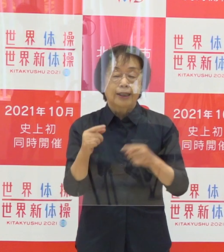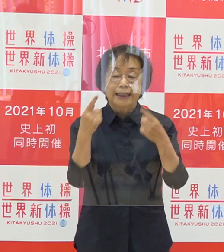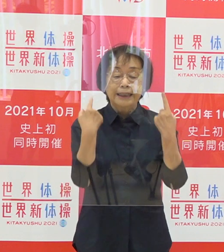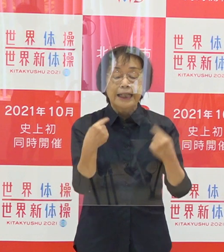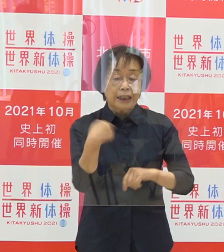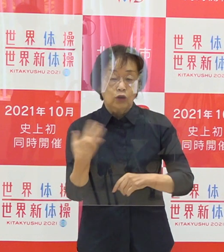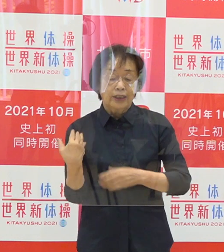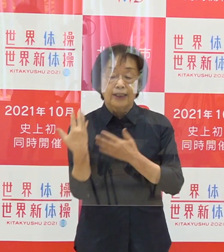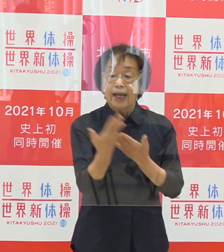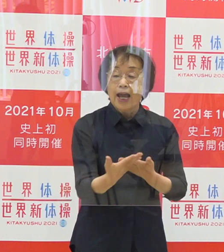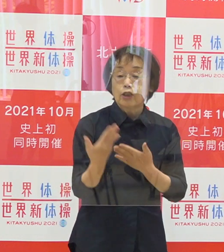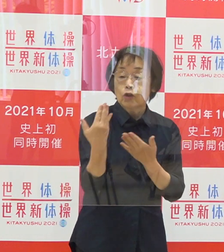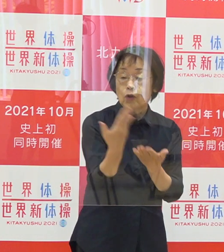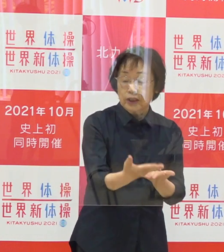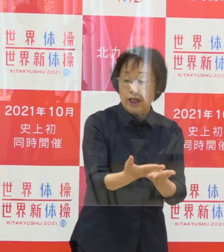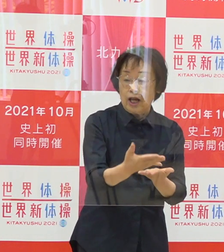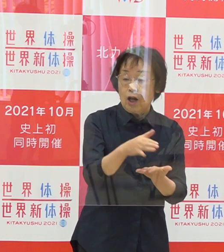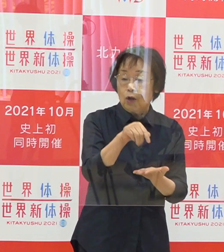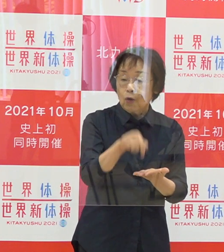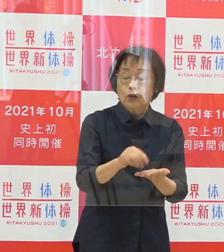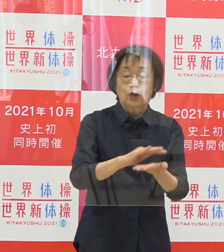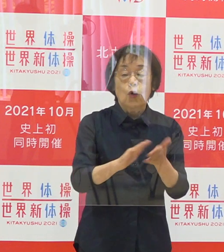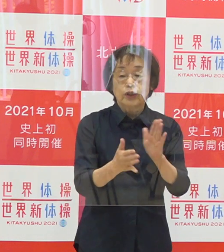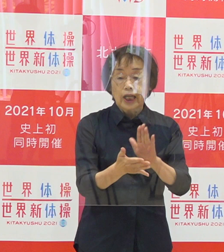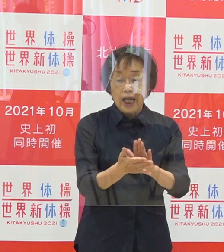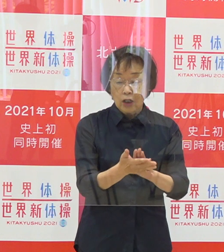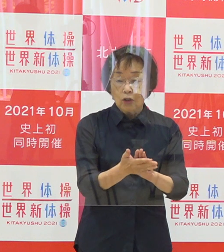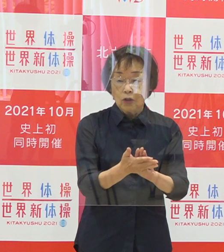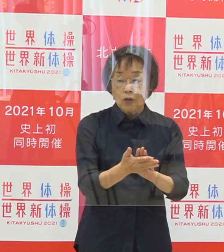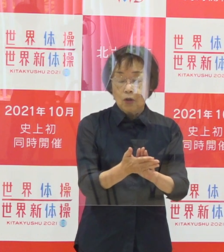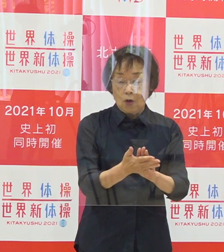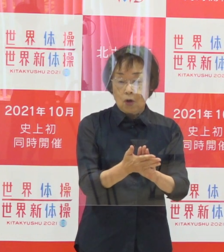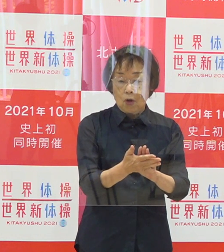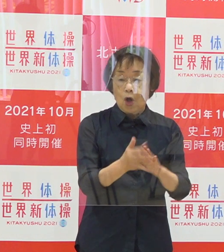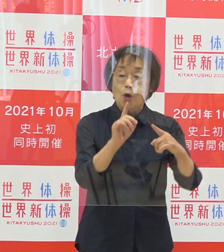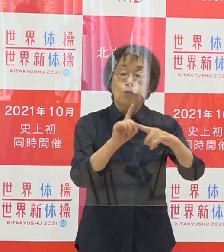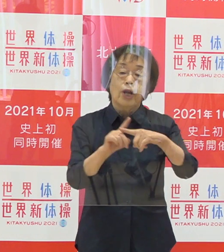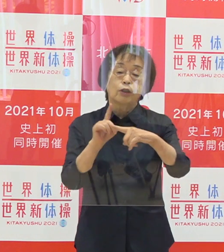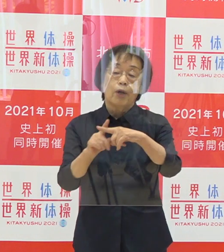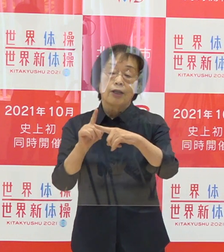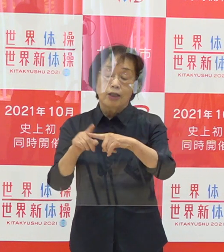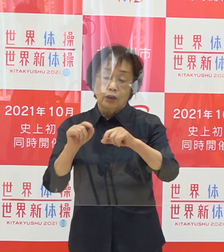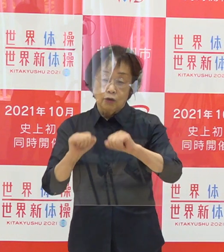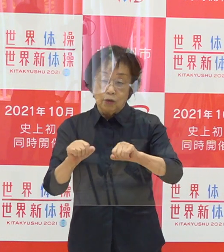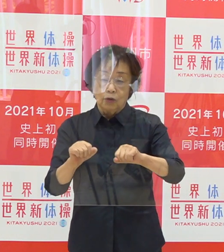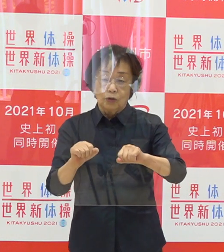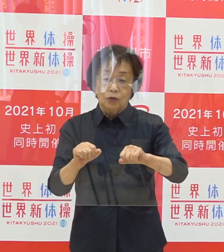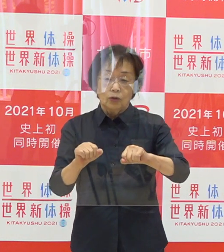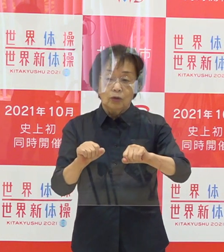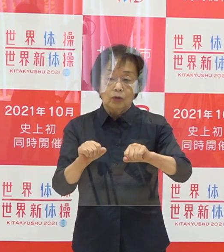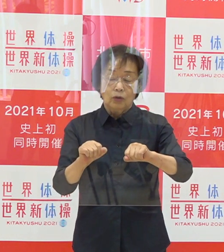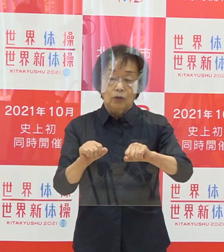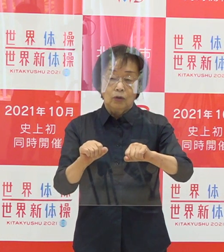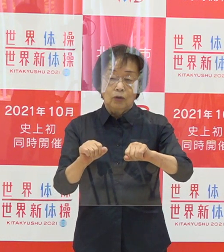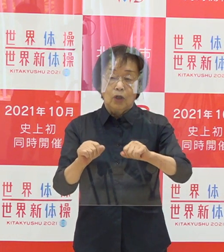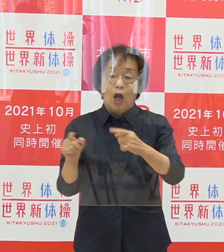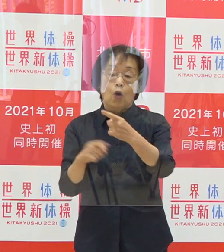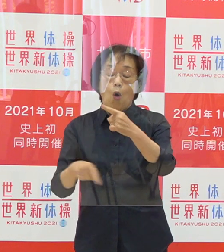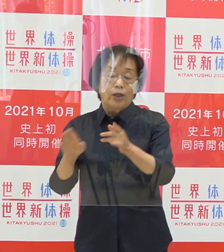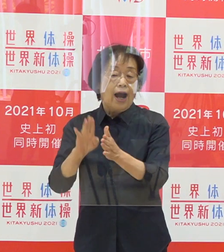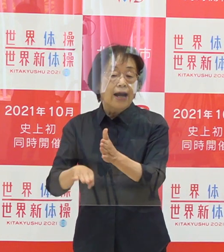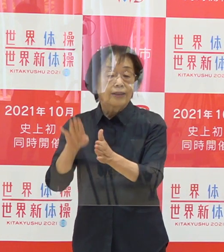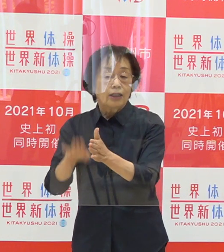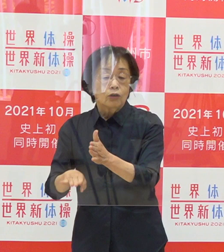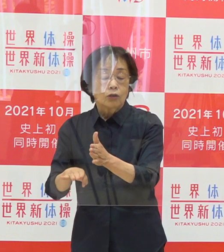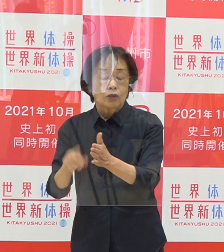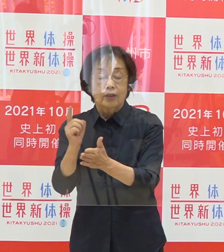今後の幼稚園教育の中に生かしていくかという、その点が大事だと、廃止することによっていくらの経費が生む